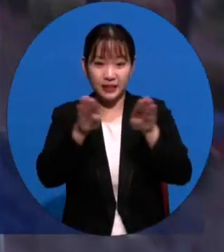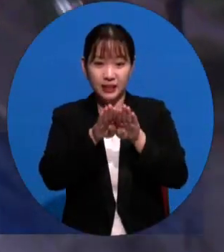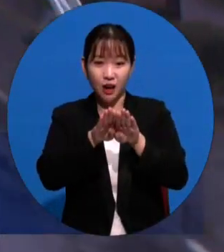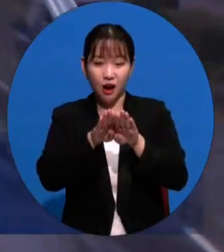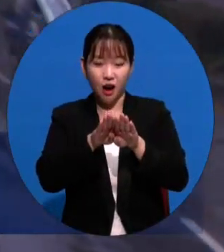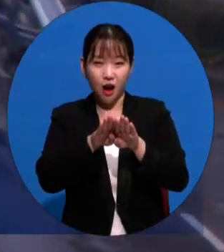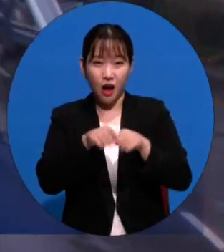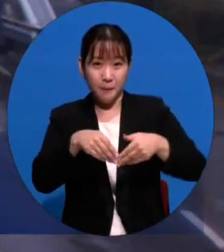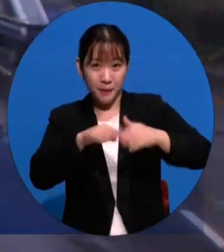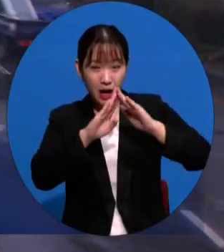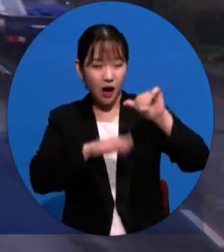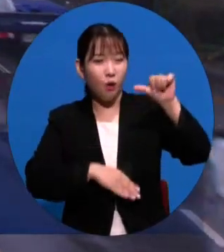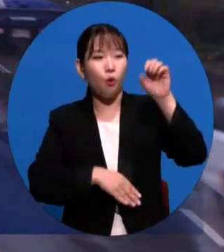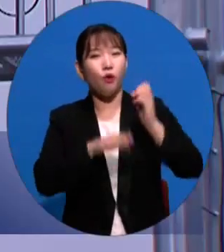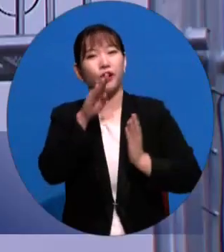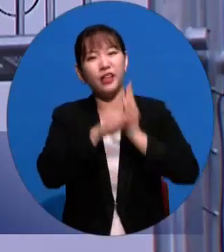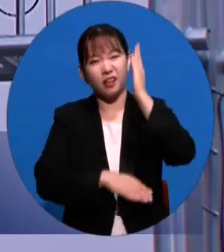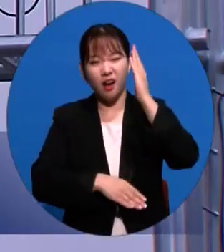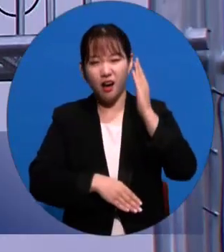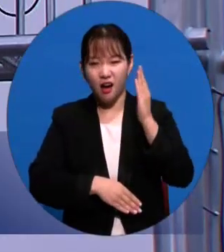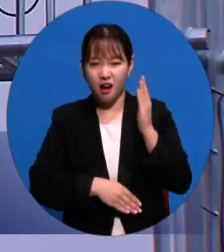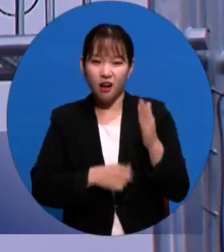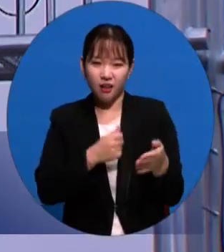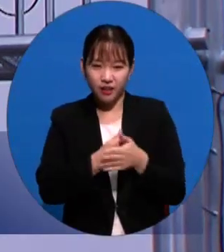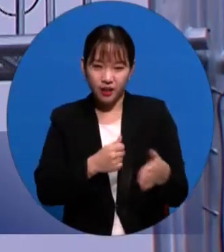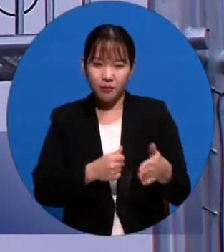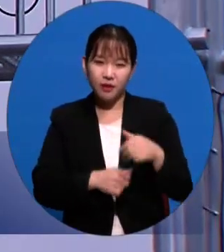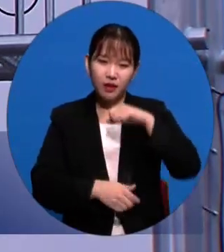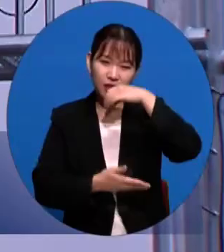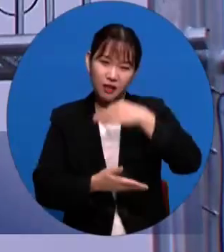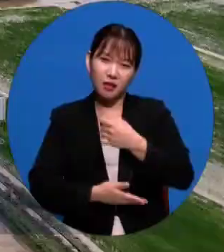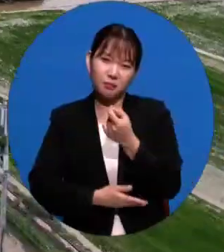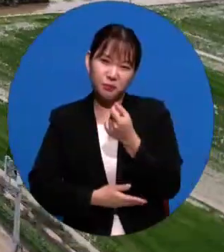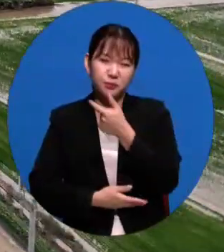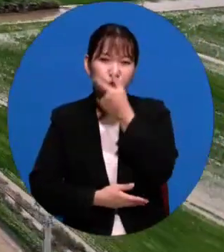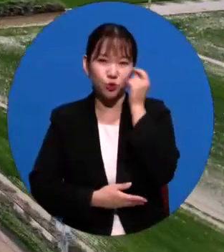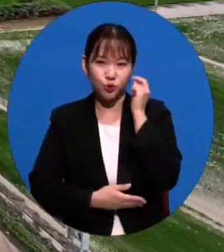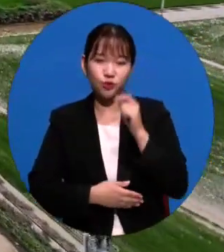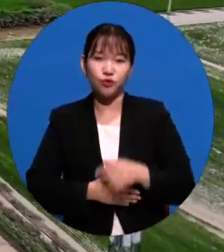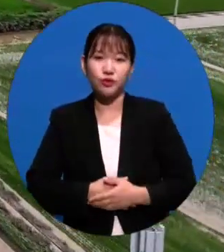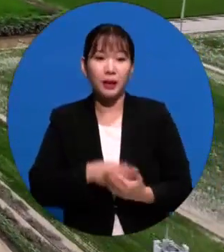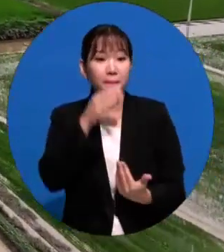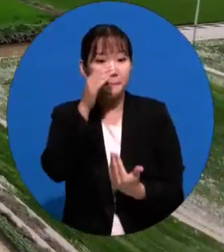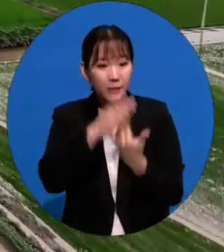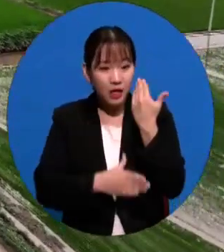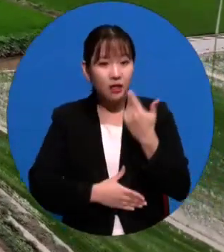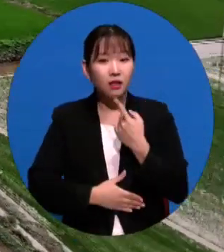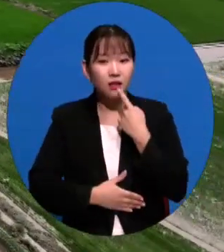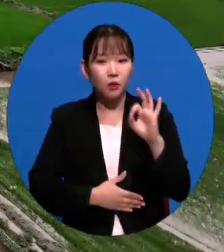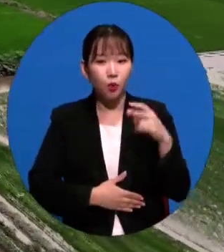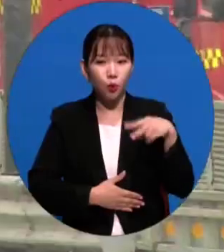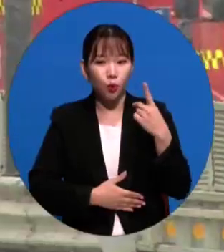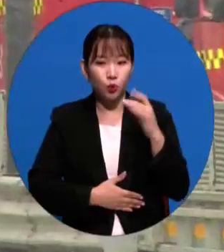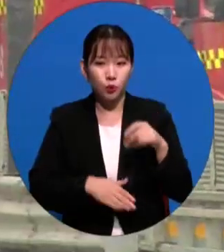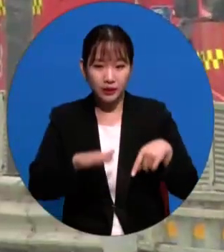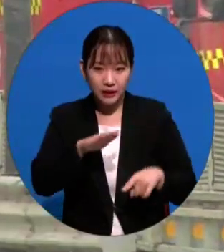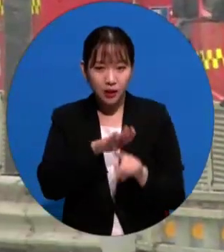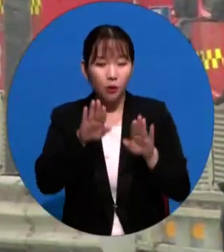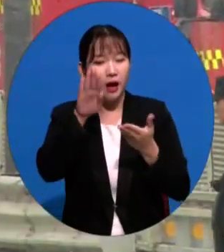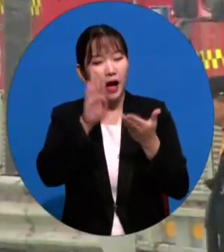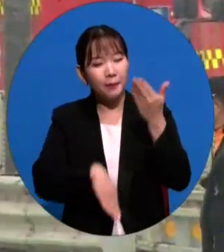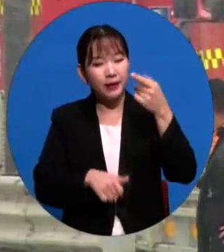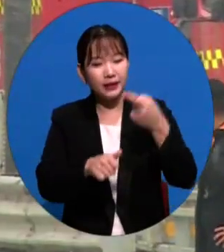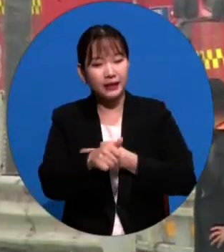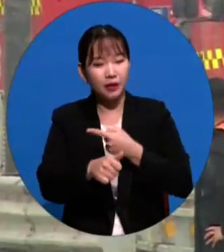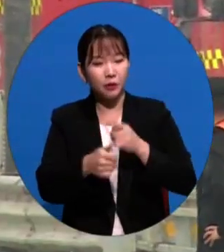막는데만 5억 이상이 된다고 하니까 조금 예산상 좀 그런 부분도 있습니다. 참사가 발생한 오송 지하차도는 올 하반기